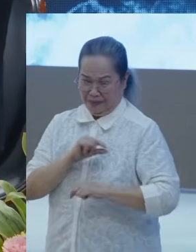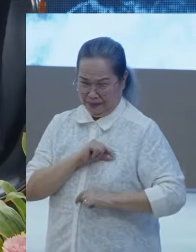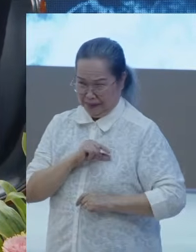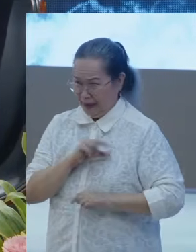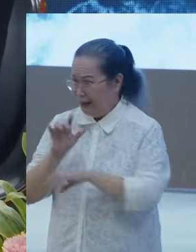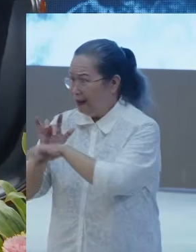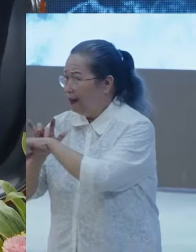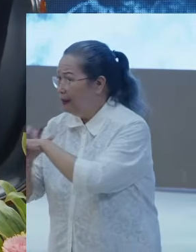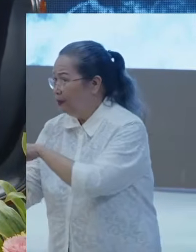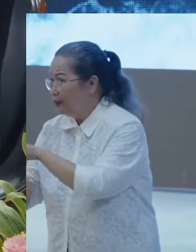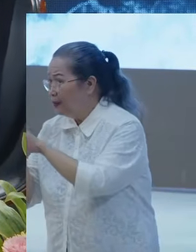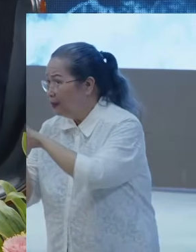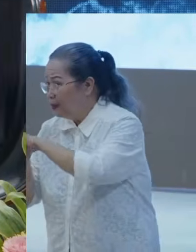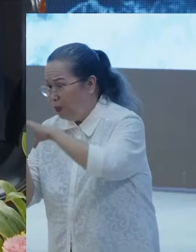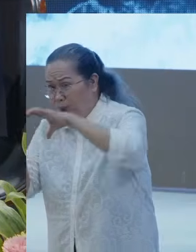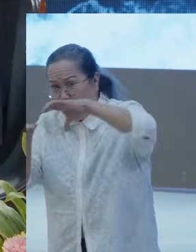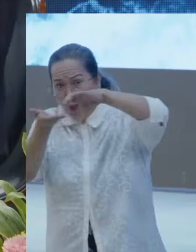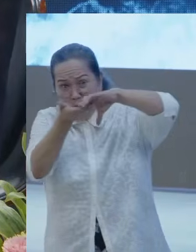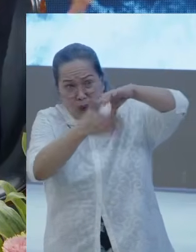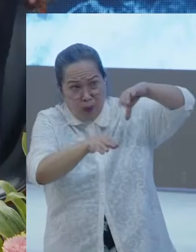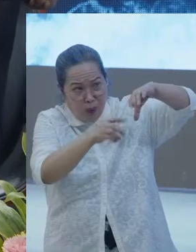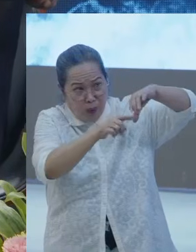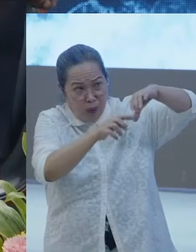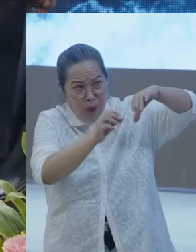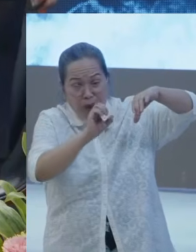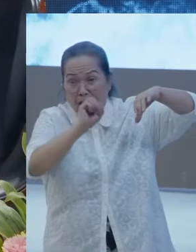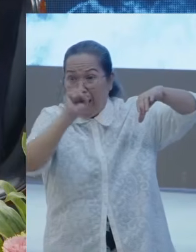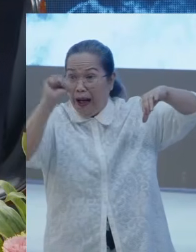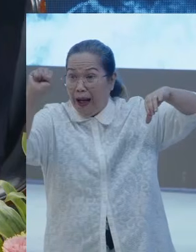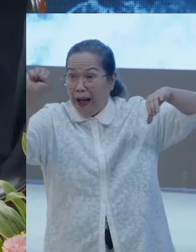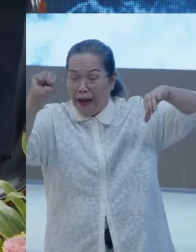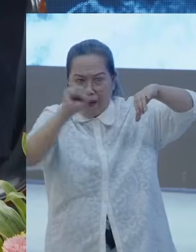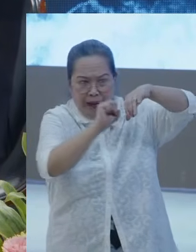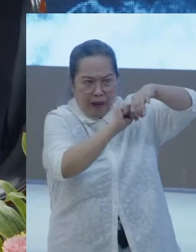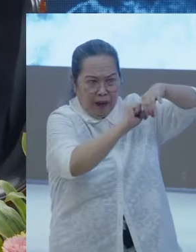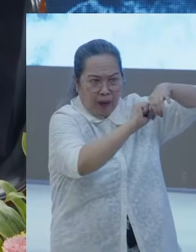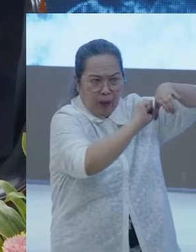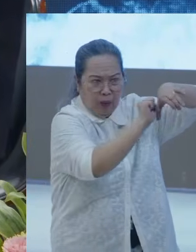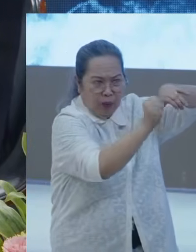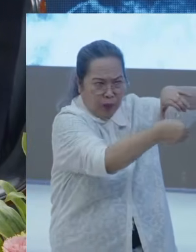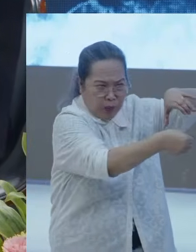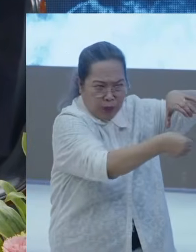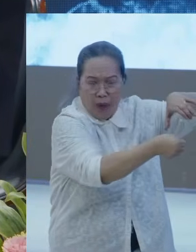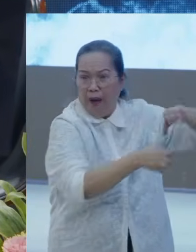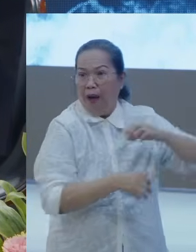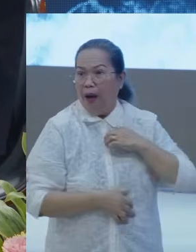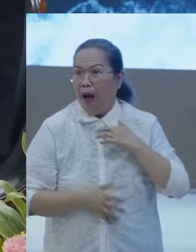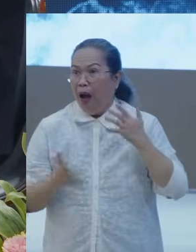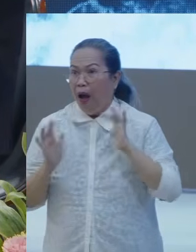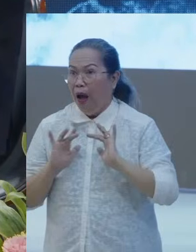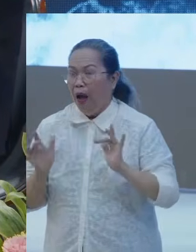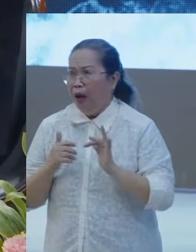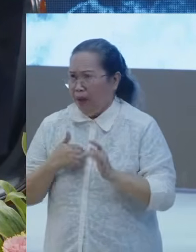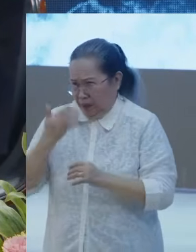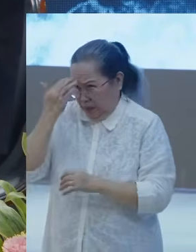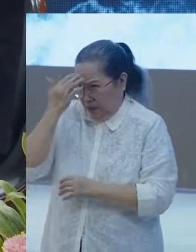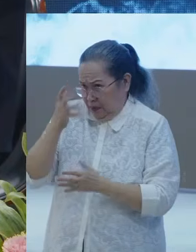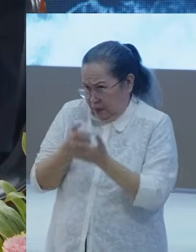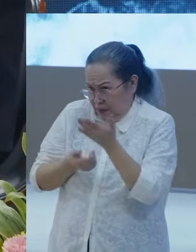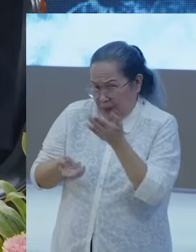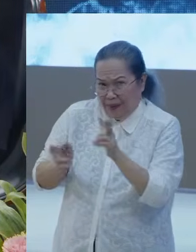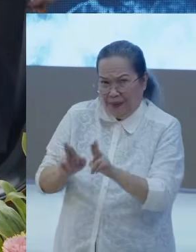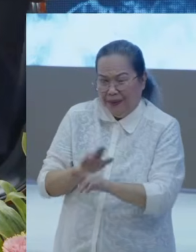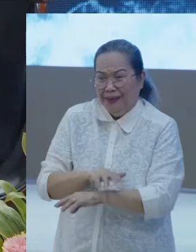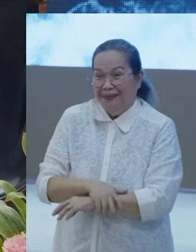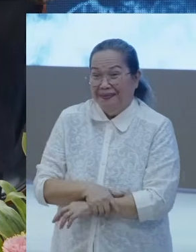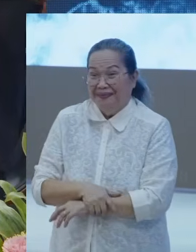empty po yung tomb eh. Bukas po yung rock. Hindi namin alam kung bakit. No?